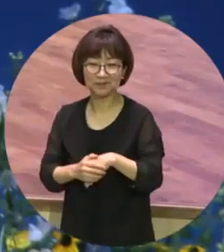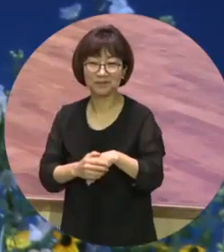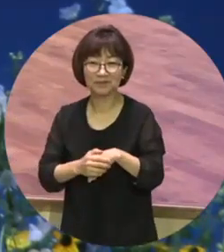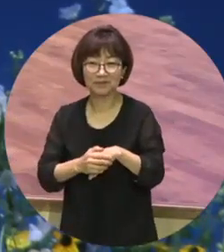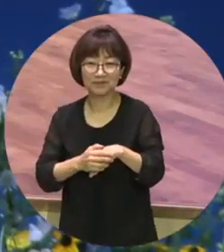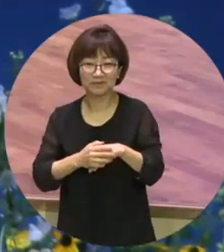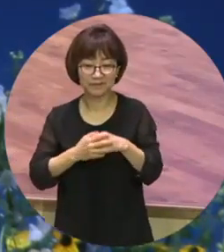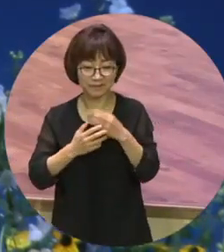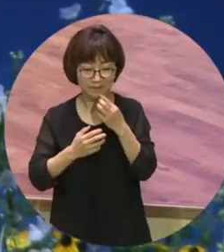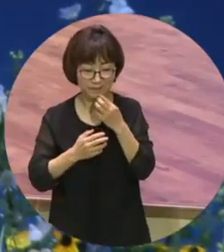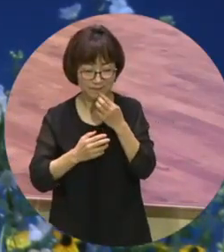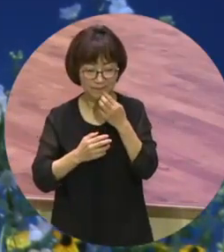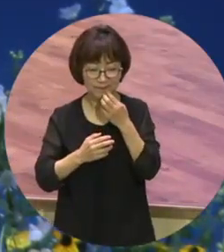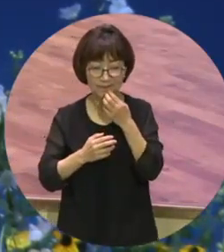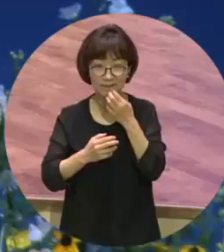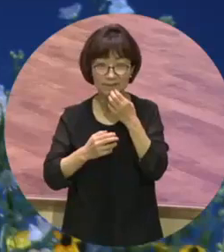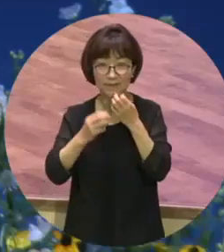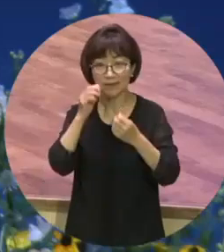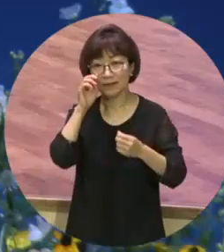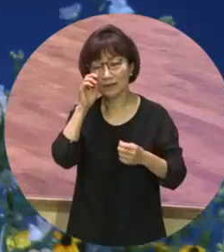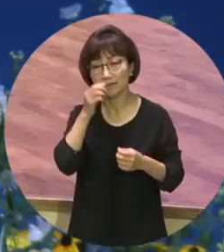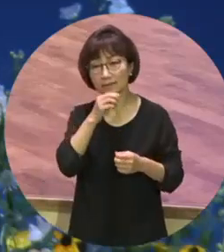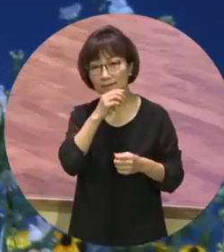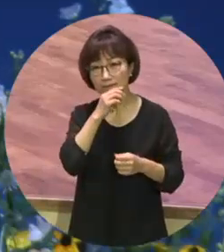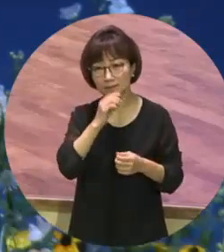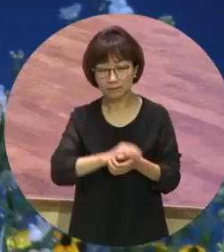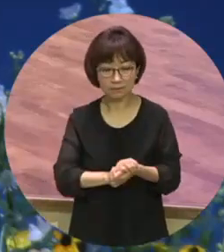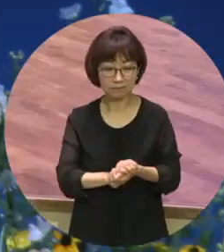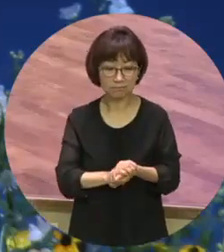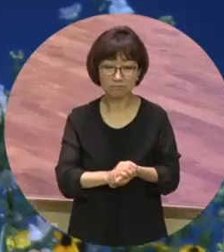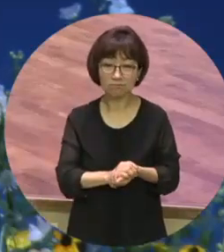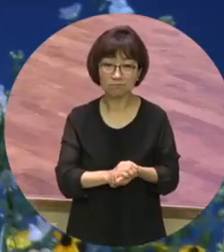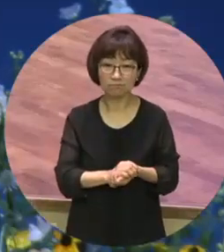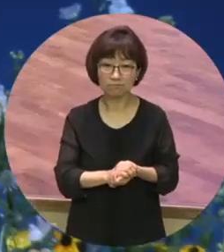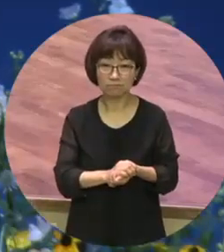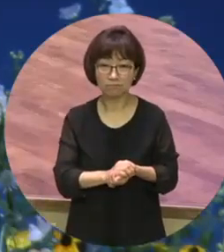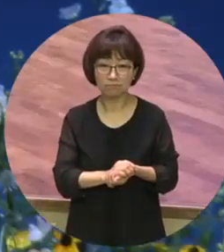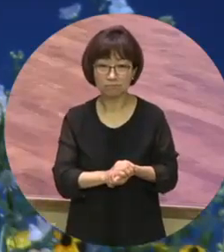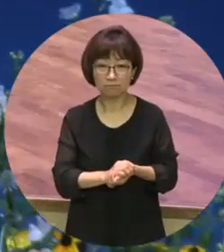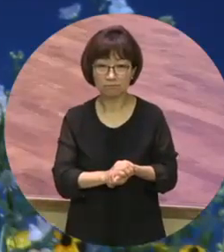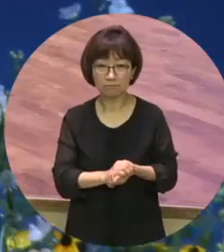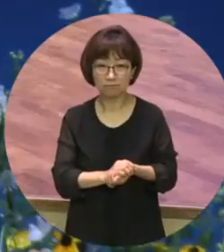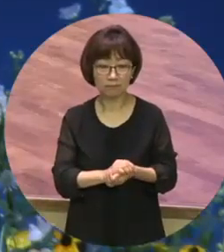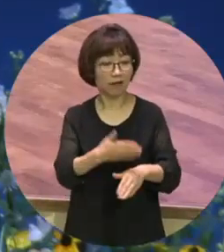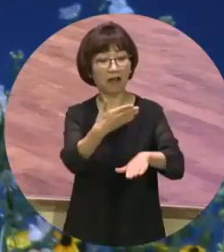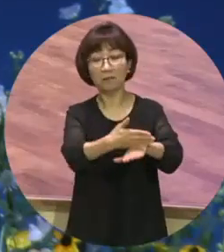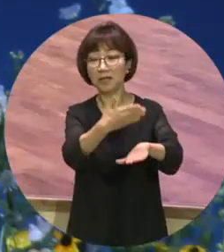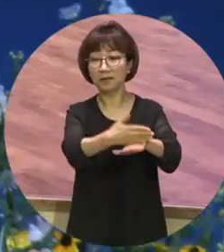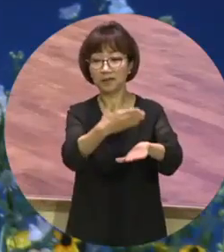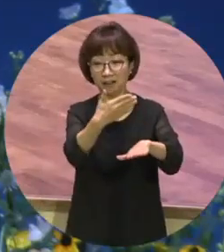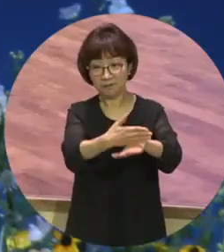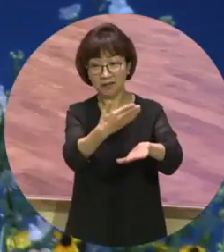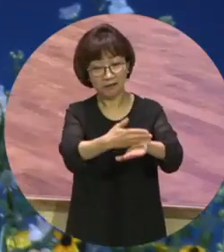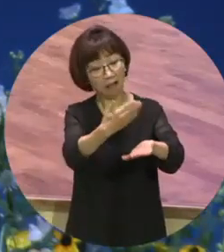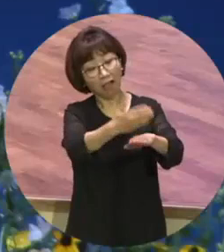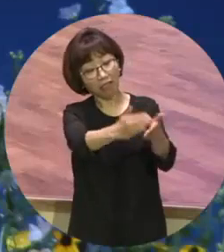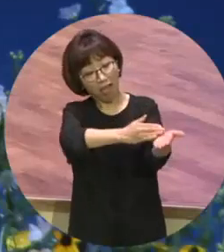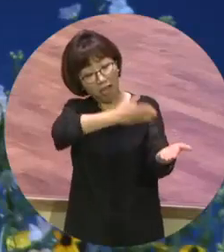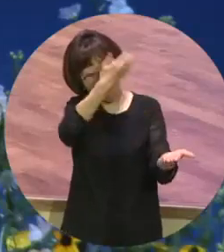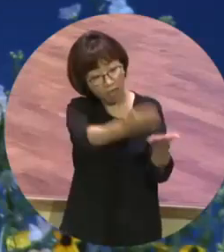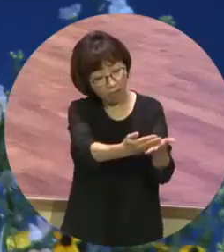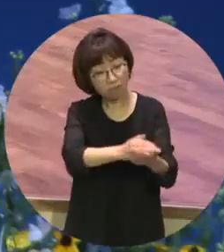거야. 뭐 그거야 당연한 거지요. 그게 무슨 기적이 있습니까? 감사할 일인데. 그래서 사람들은 다 감사할 일에만